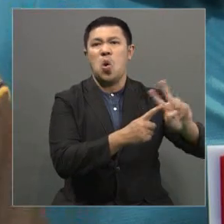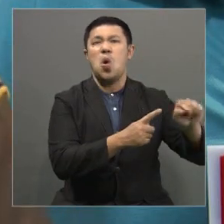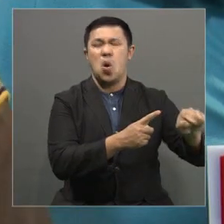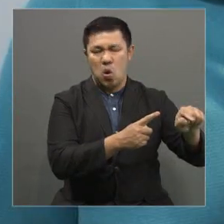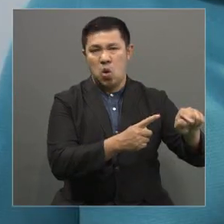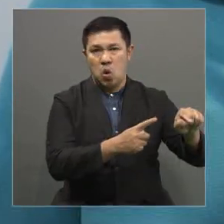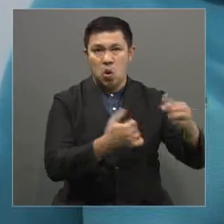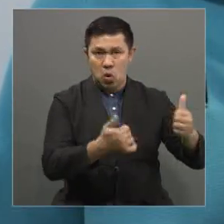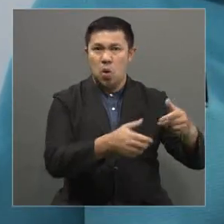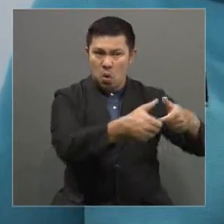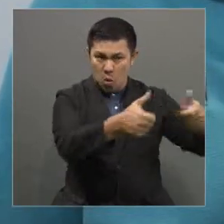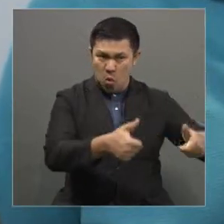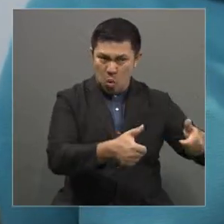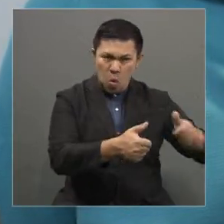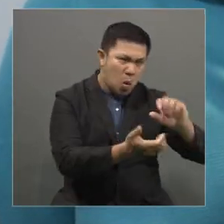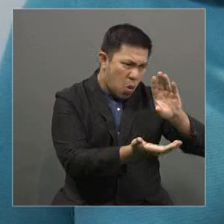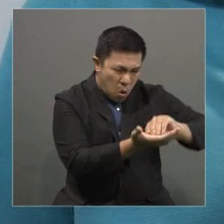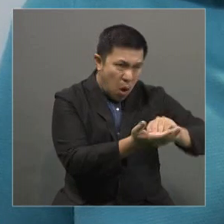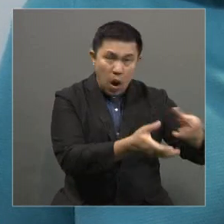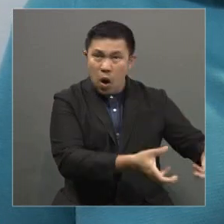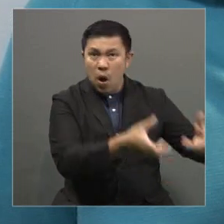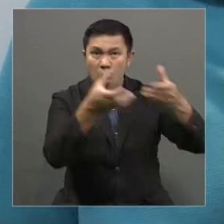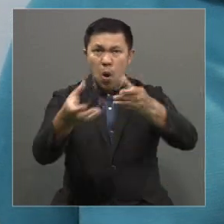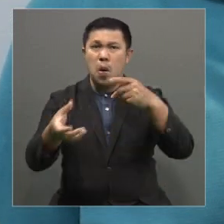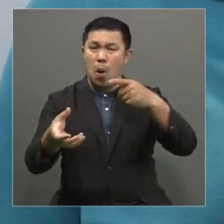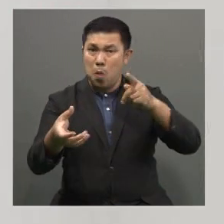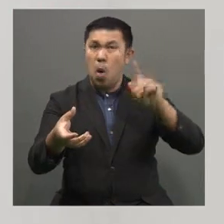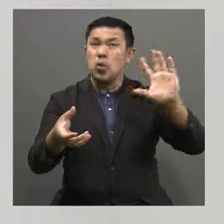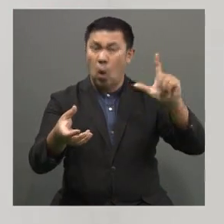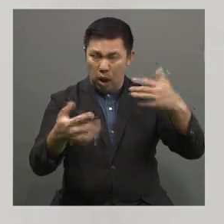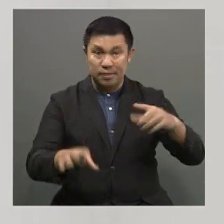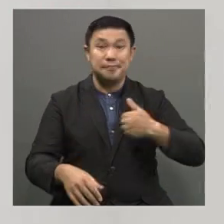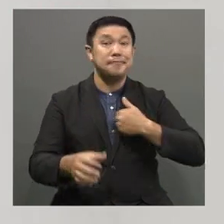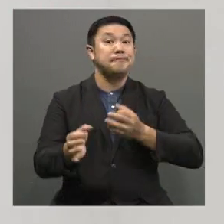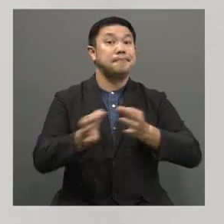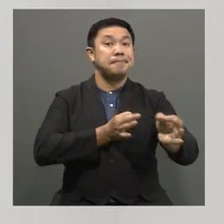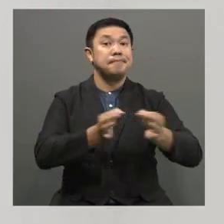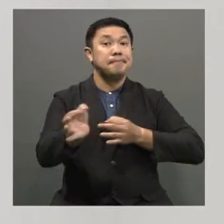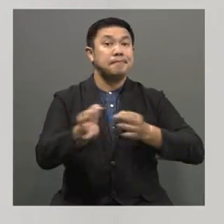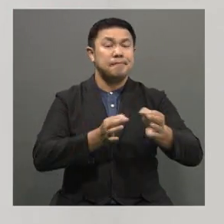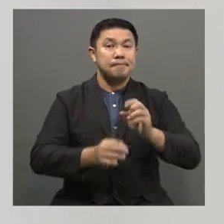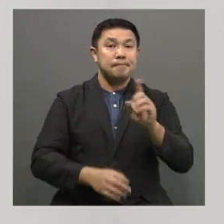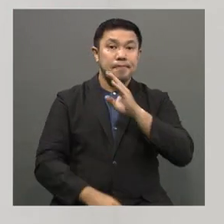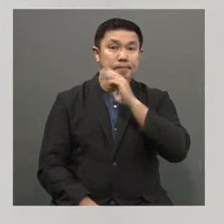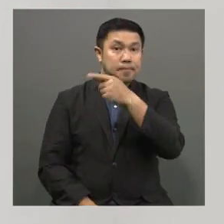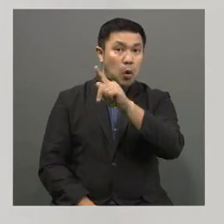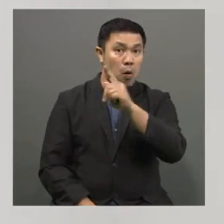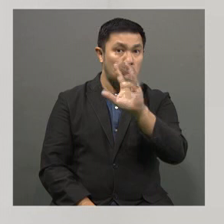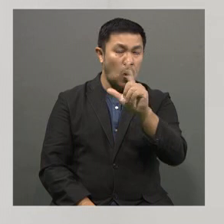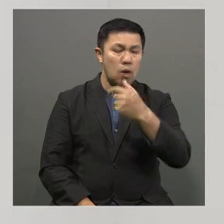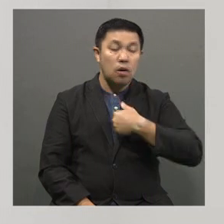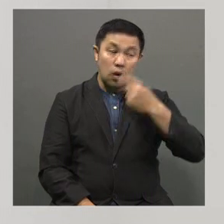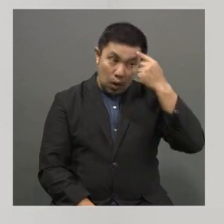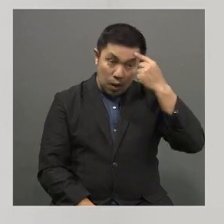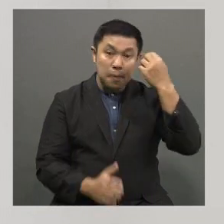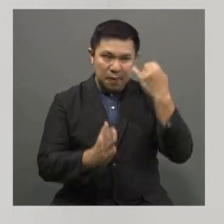นี้สำนวนอยู่ที่ปปชเพราะฉะนั้นเนี่ยถ้าตามตามปกติอันนี้อธิบายตามเนื้อผ้าตามปกตินะถ้าหากว่าปปชเขามองว่าผิดเขา